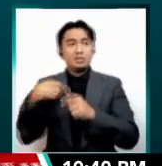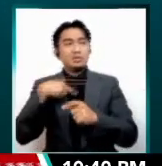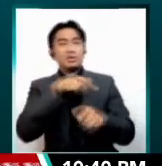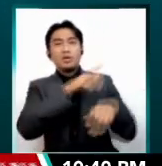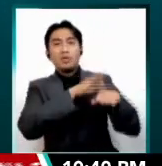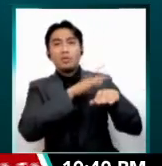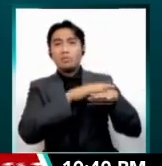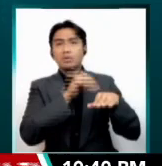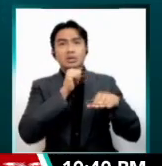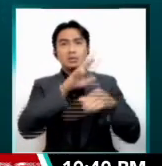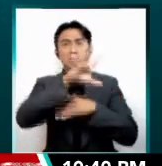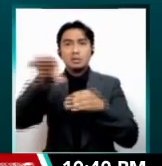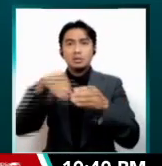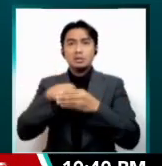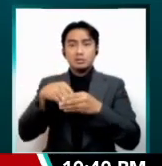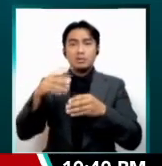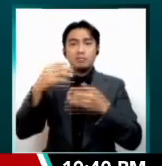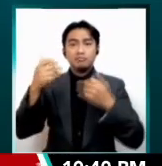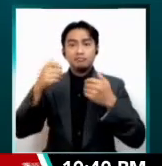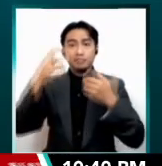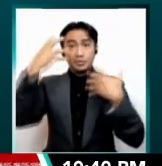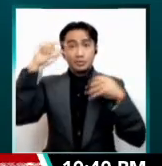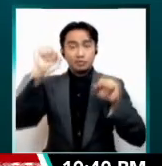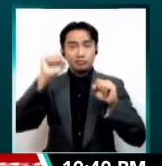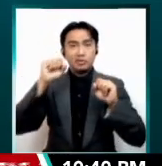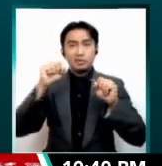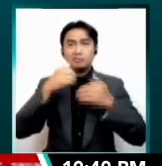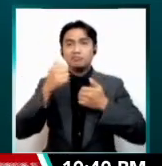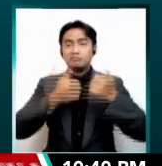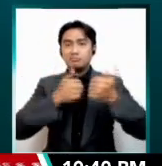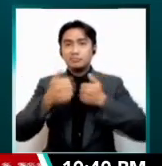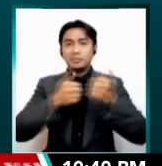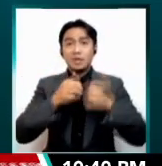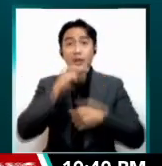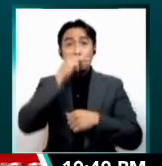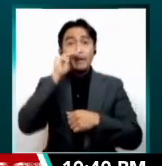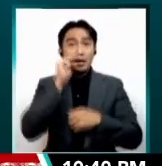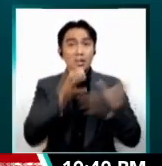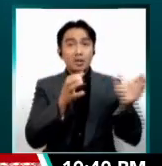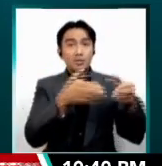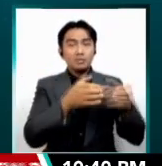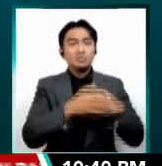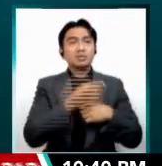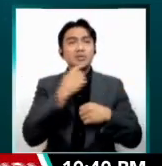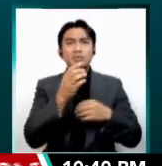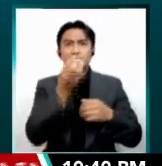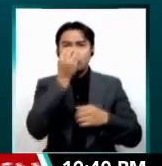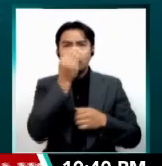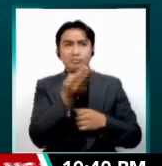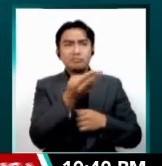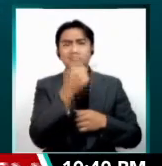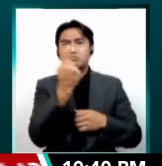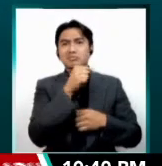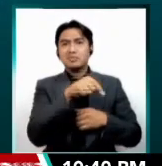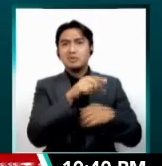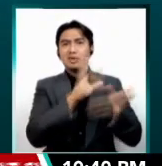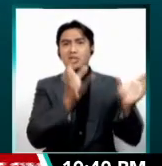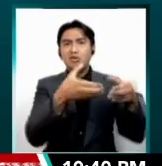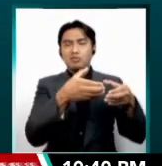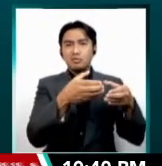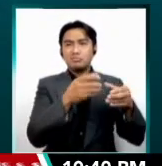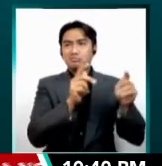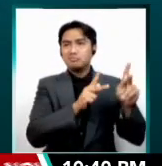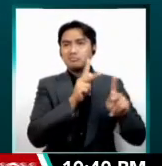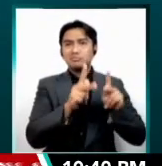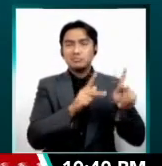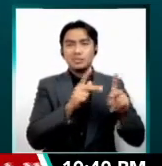sa presidential campaign ni Pacquiao. Ayon pa sa kampo ni Pacquiao, kaunti lang daw ang miyembro ng MP Nation, taliwas sa sinasabi nito na ang